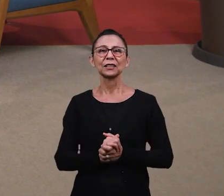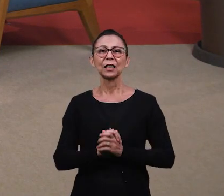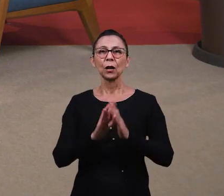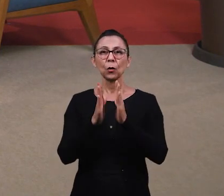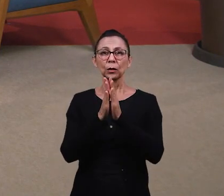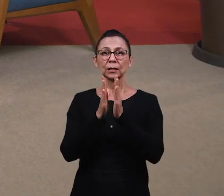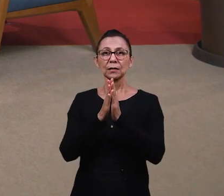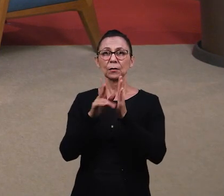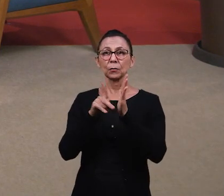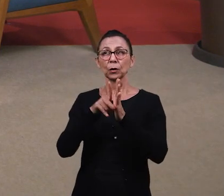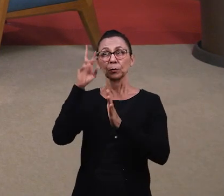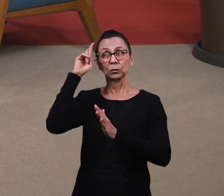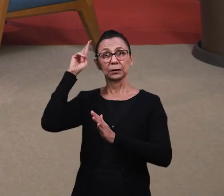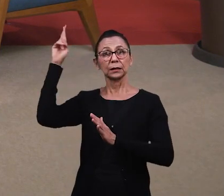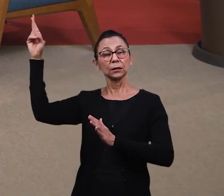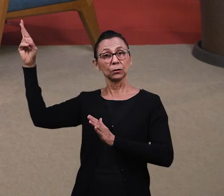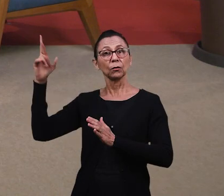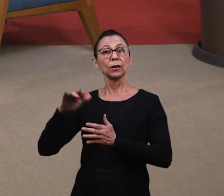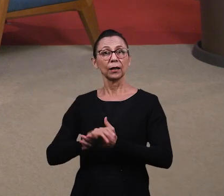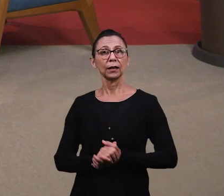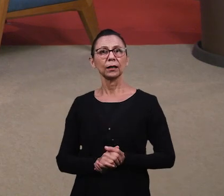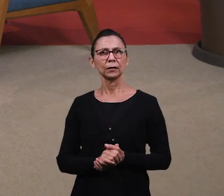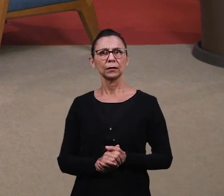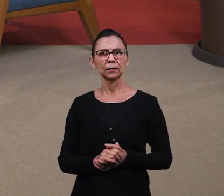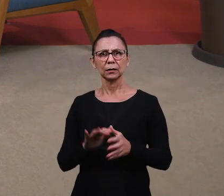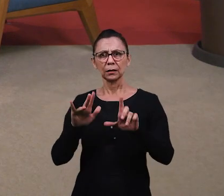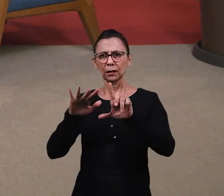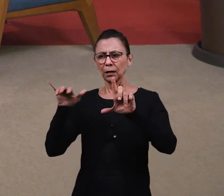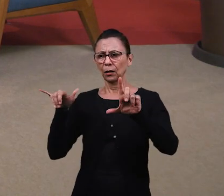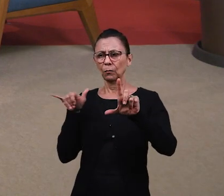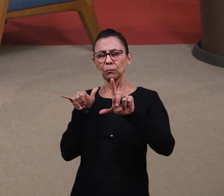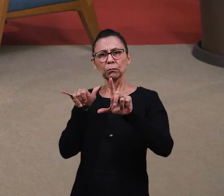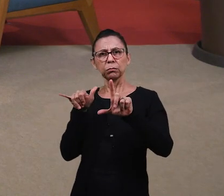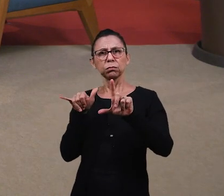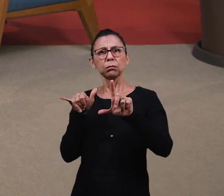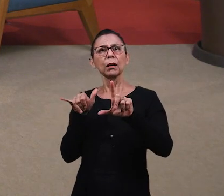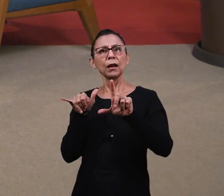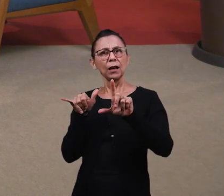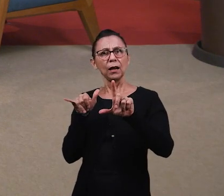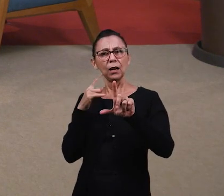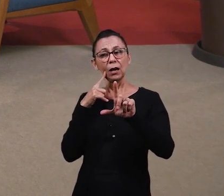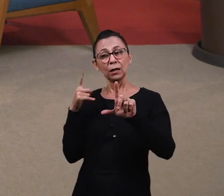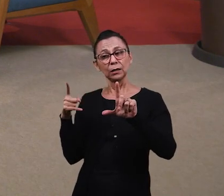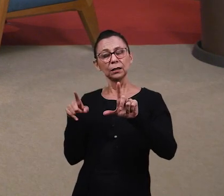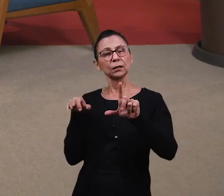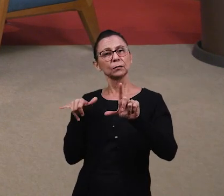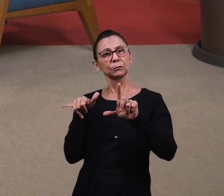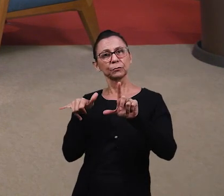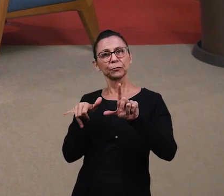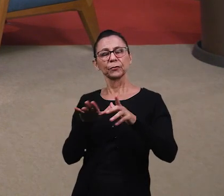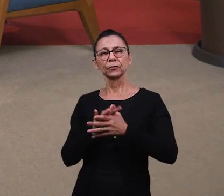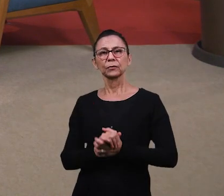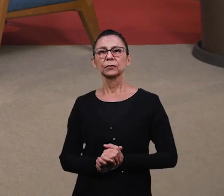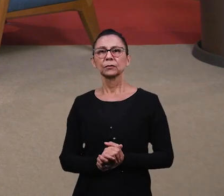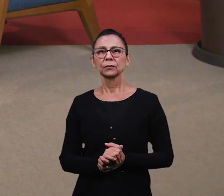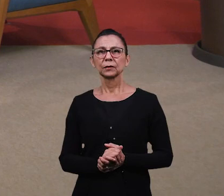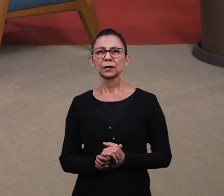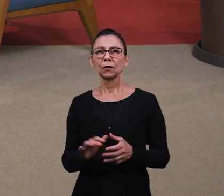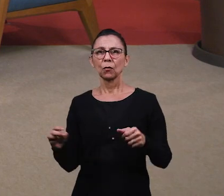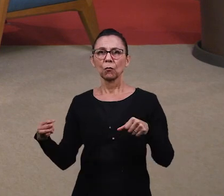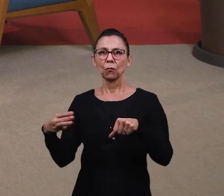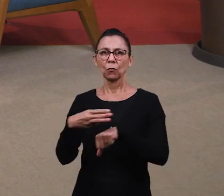une parole de la part du Seigneur Dieu. Pointez maintenant l'appareil photo de votre smartphone vers le QR code qui apparaît à côté du